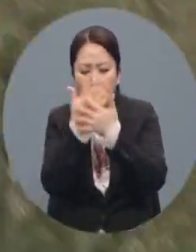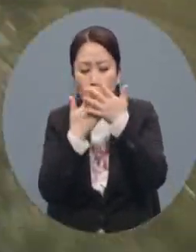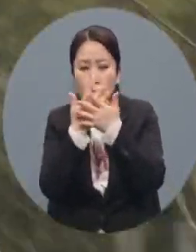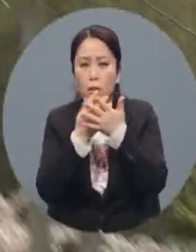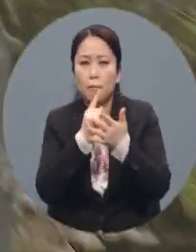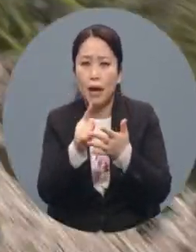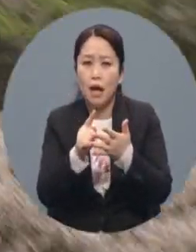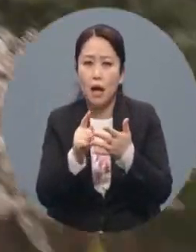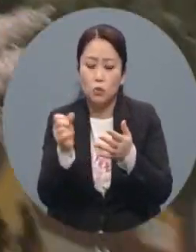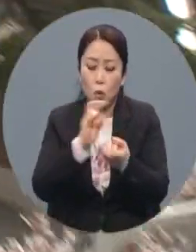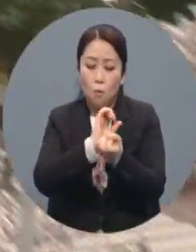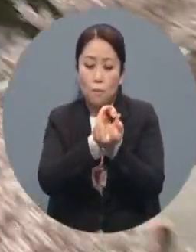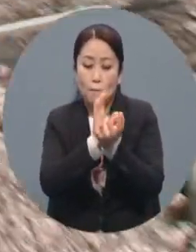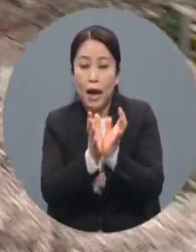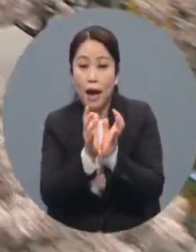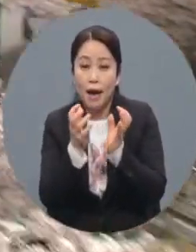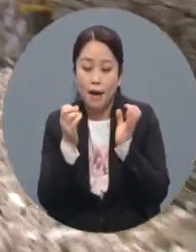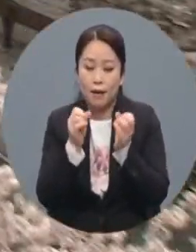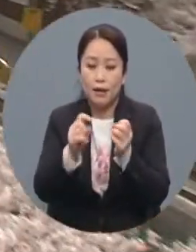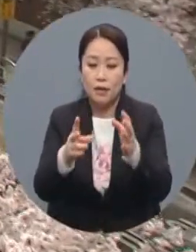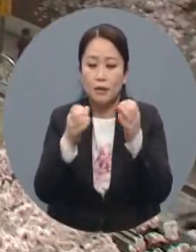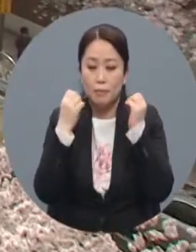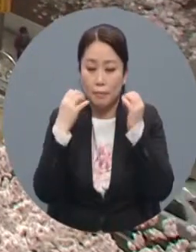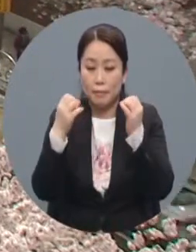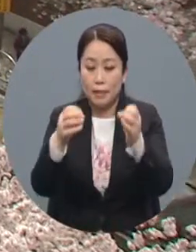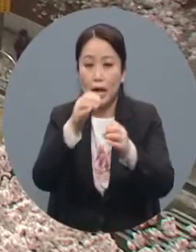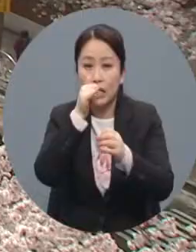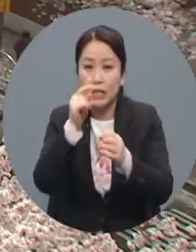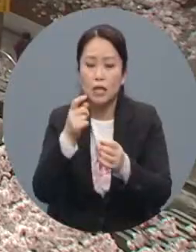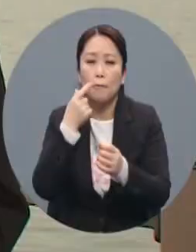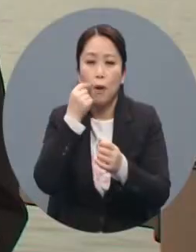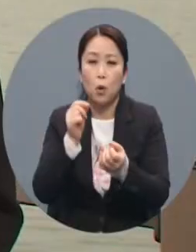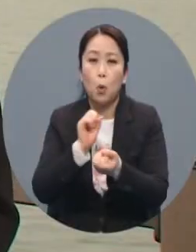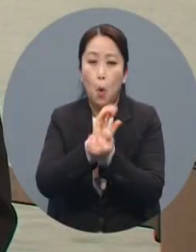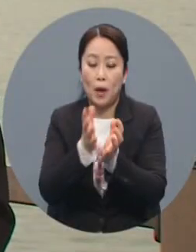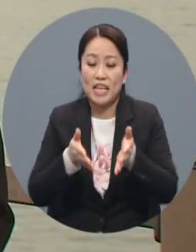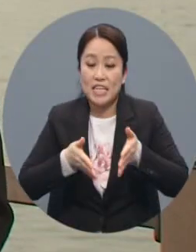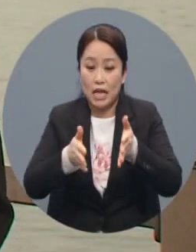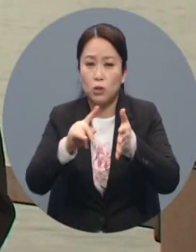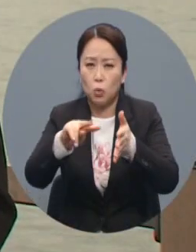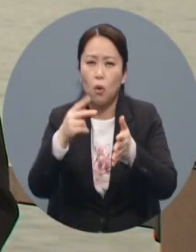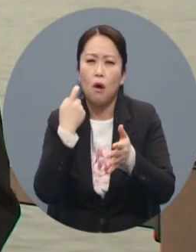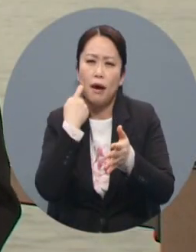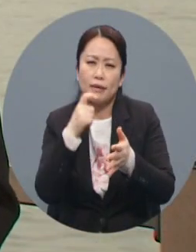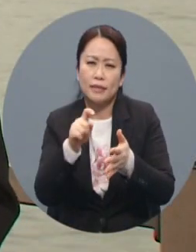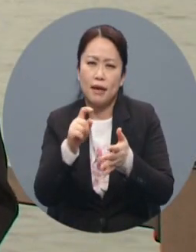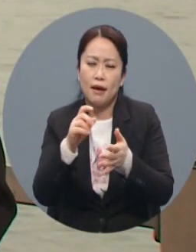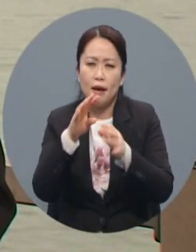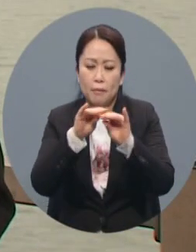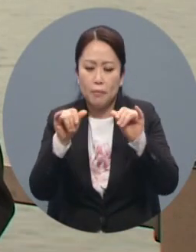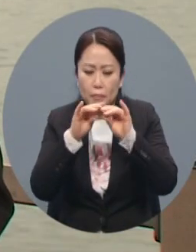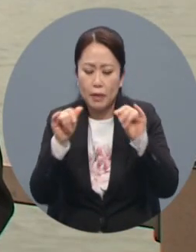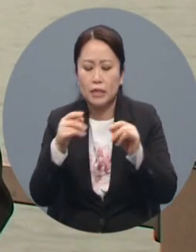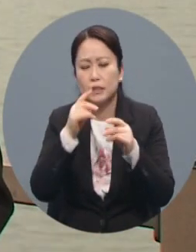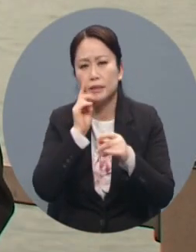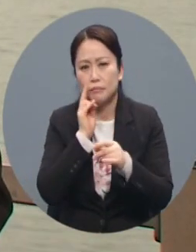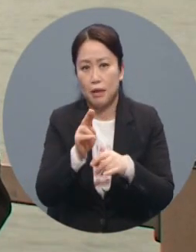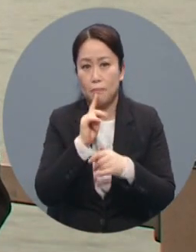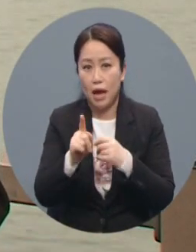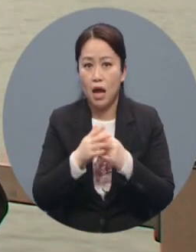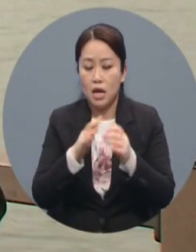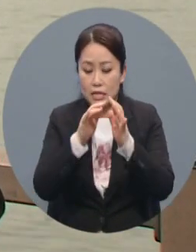만개한 벚꽃길에도 황사가 내려앉았습니다. 황사가 심해지면서 이곳 강변 산책로는 사람들 발길이 뚝